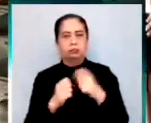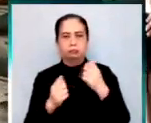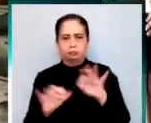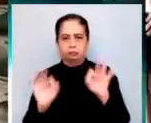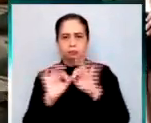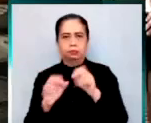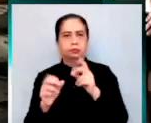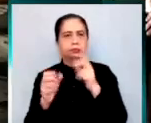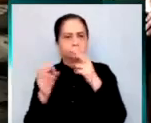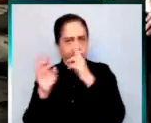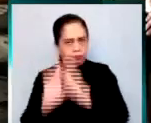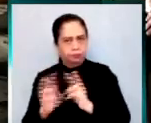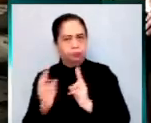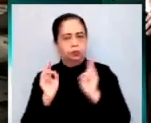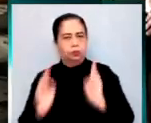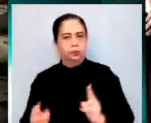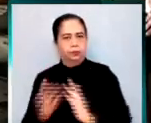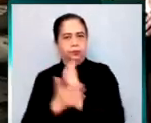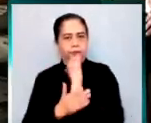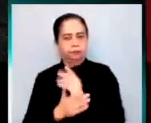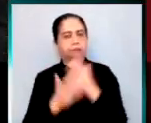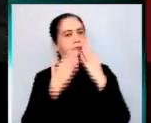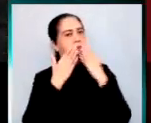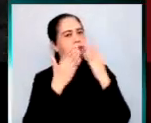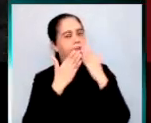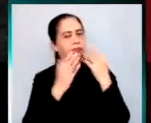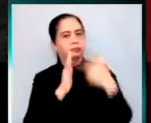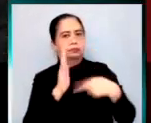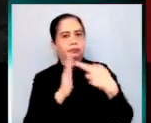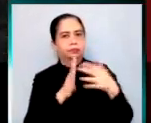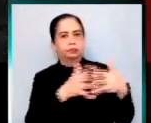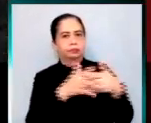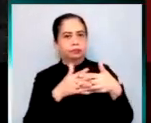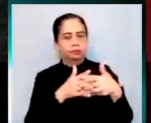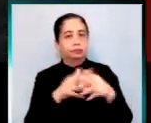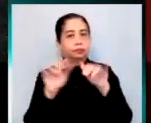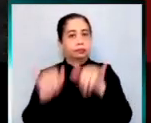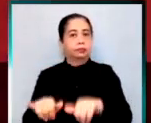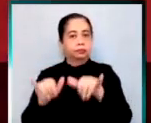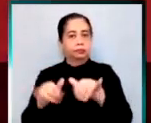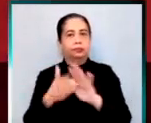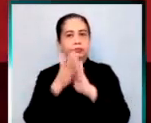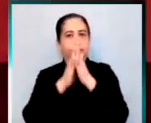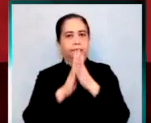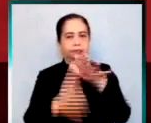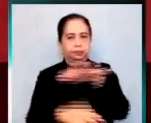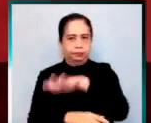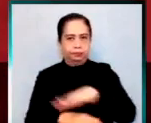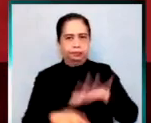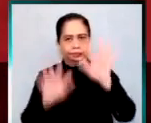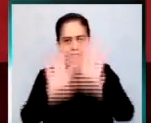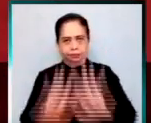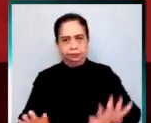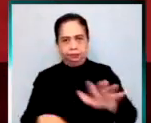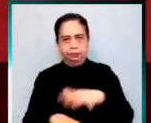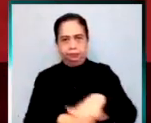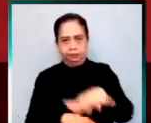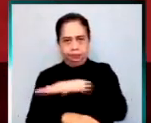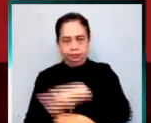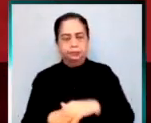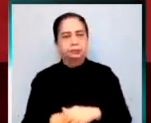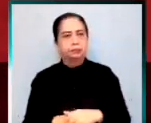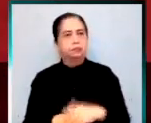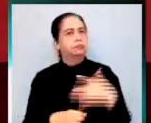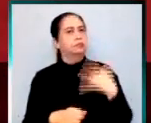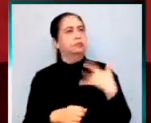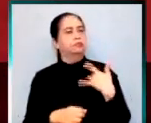Pinasalamatan naman ni Pangulong Marcos ang papel na ginagampanan ng Amerika sa pagpapanatili ng kapayapaan sa rehiyon. We feel that we are especially